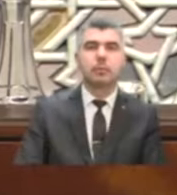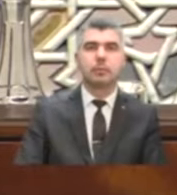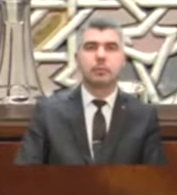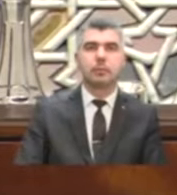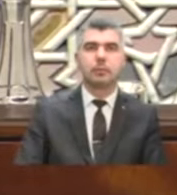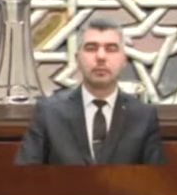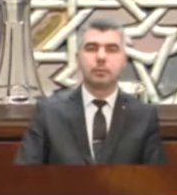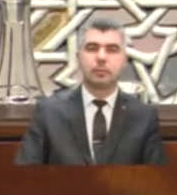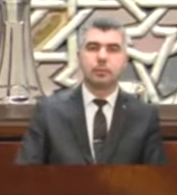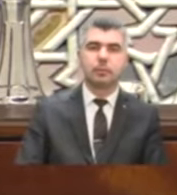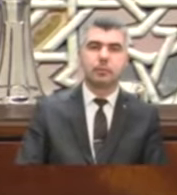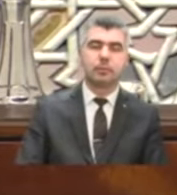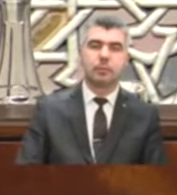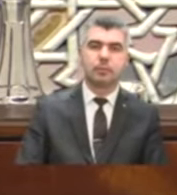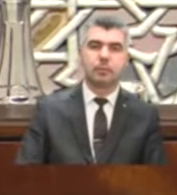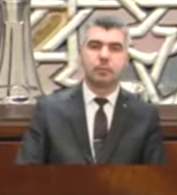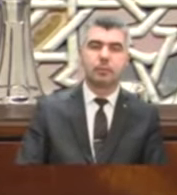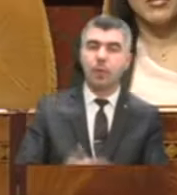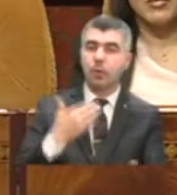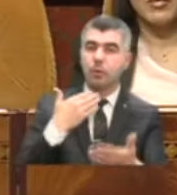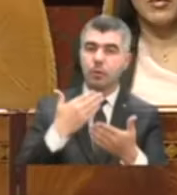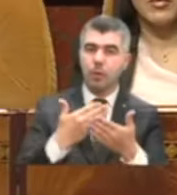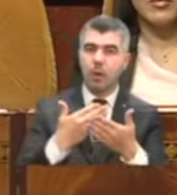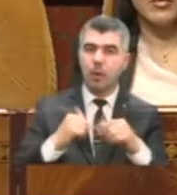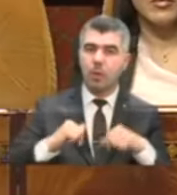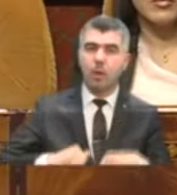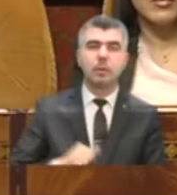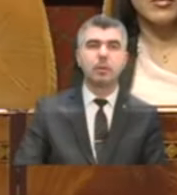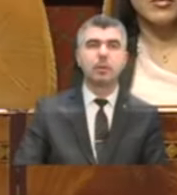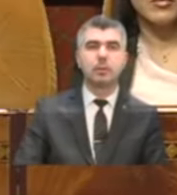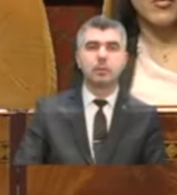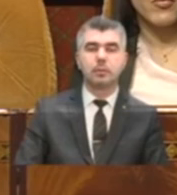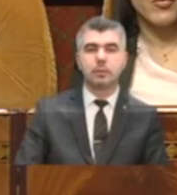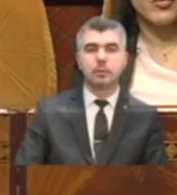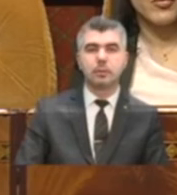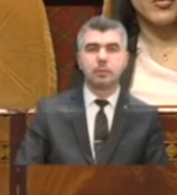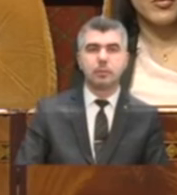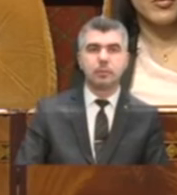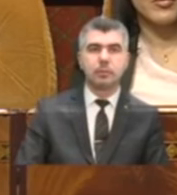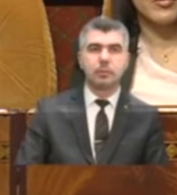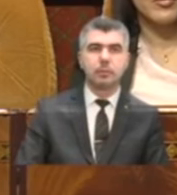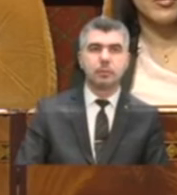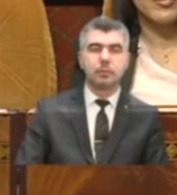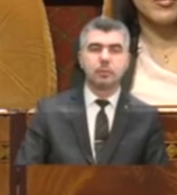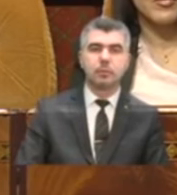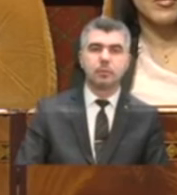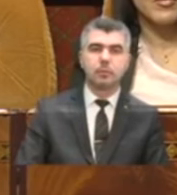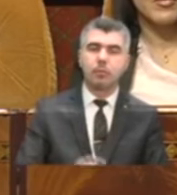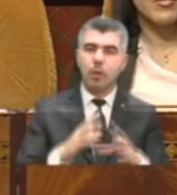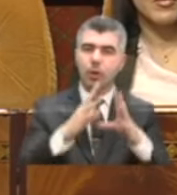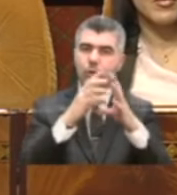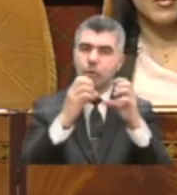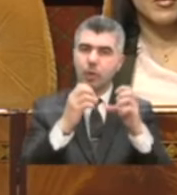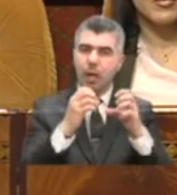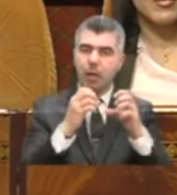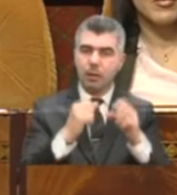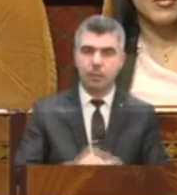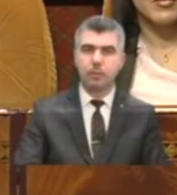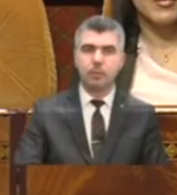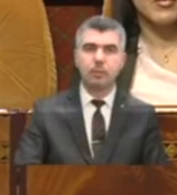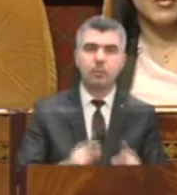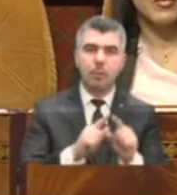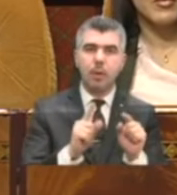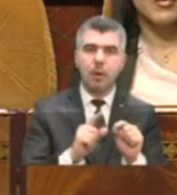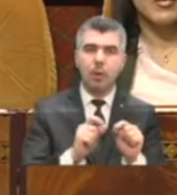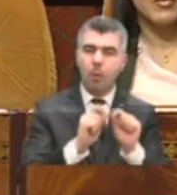كوكوس. شكرا السيدة الوزيرة، هذه المعطيات اللي شكرا